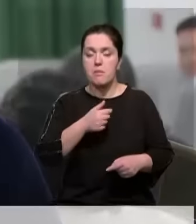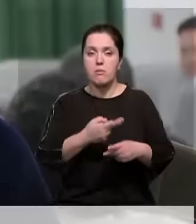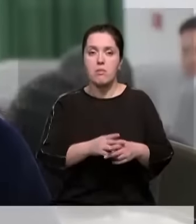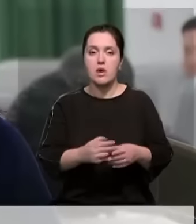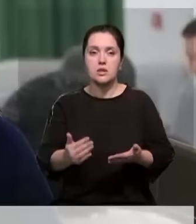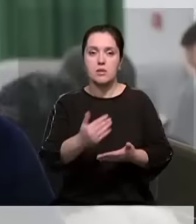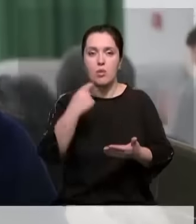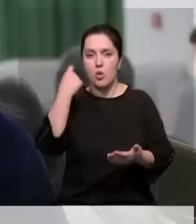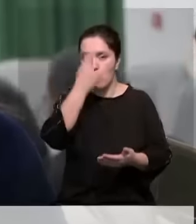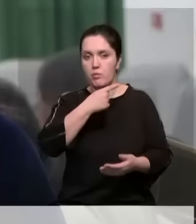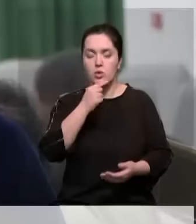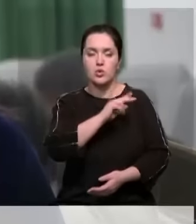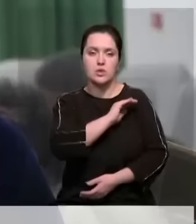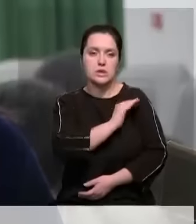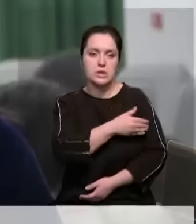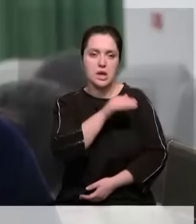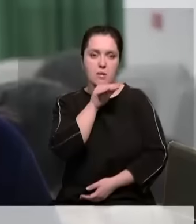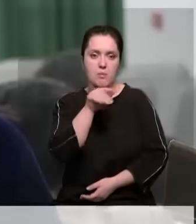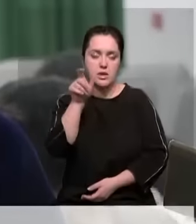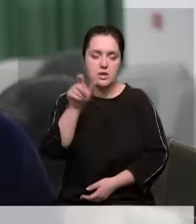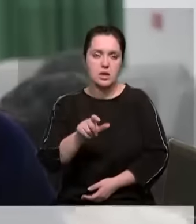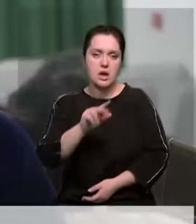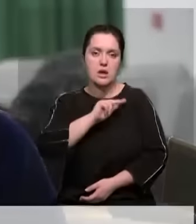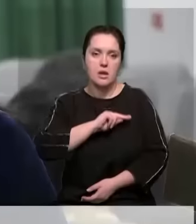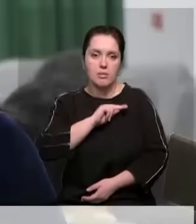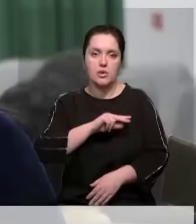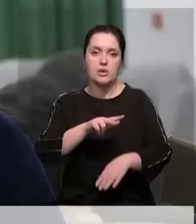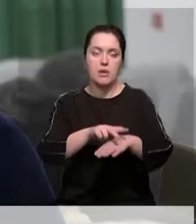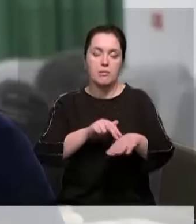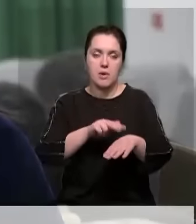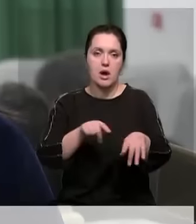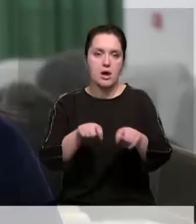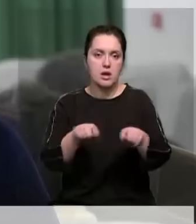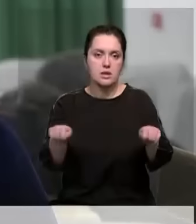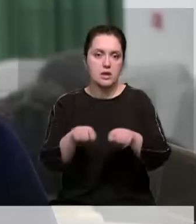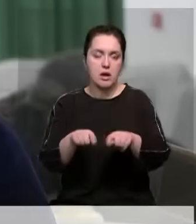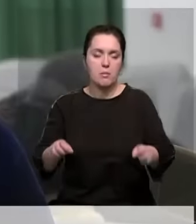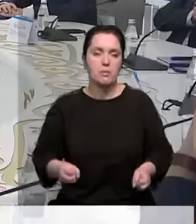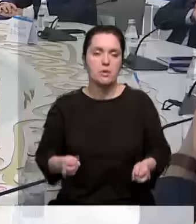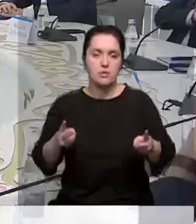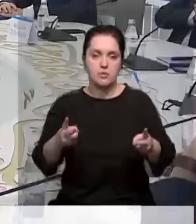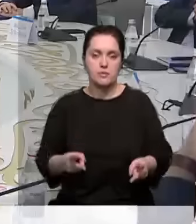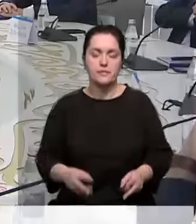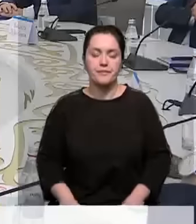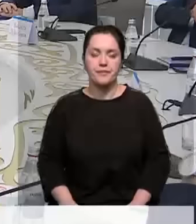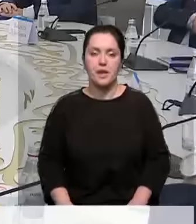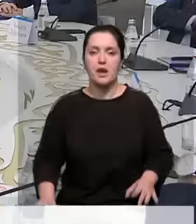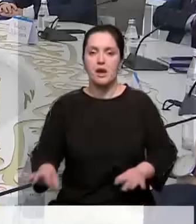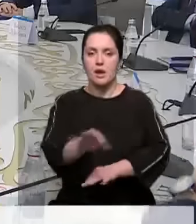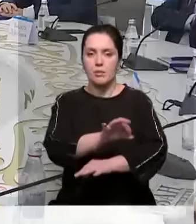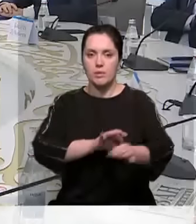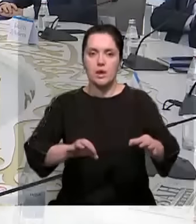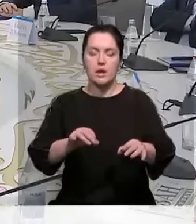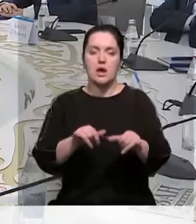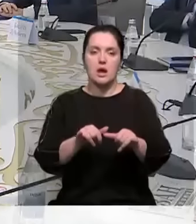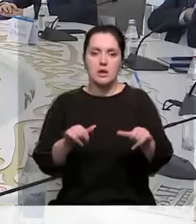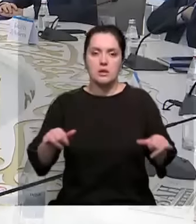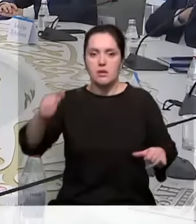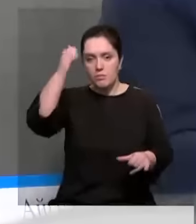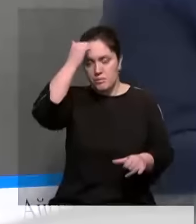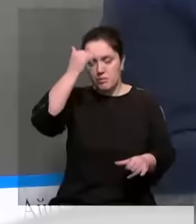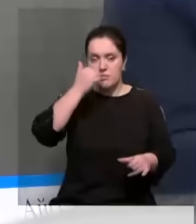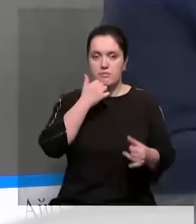образ сильных профессионалов, работающих в правоохранительной сфере и раскрывающих преступления. Проект продолжает развиваться благодаря